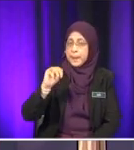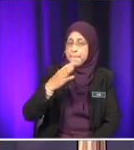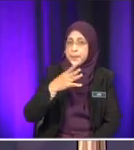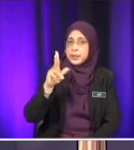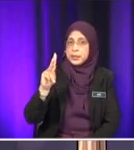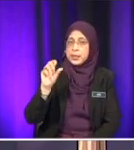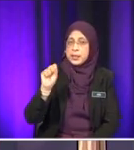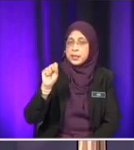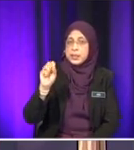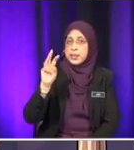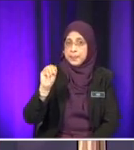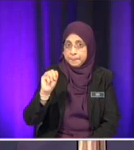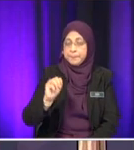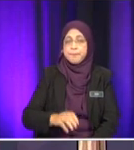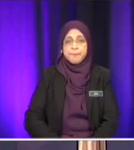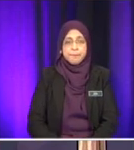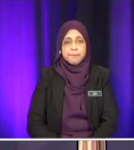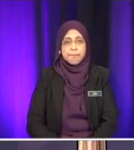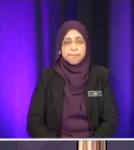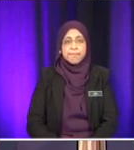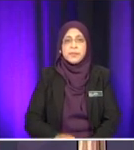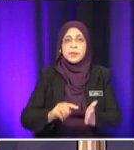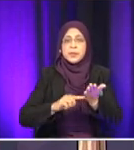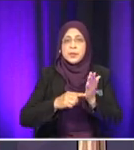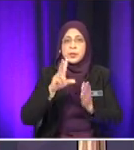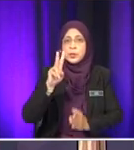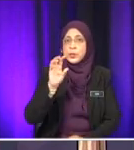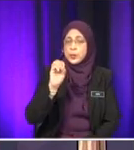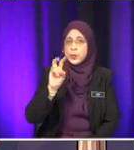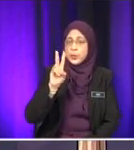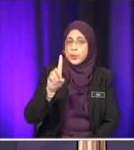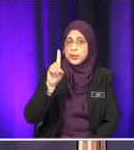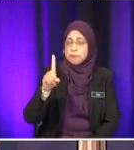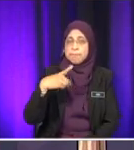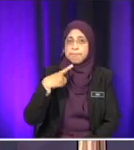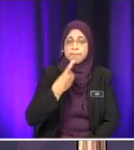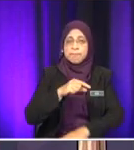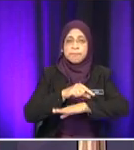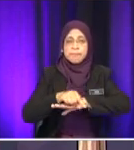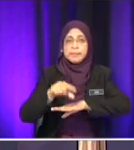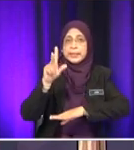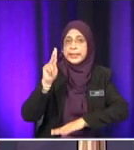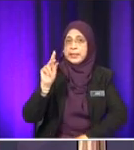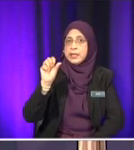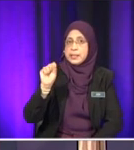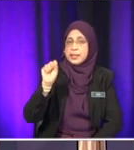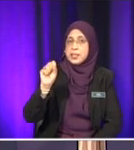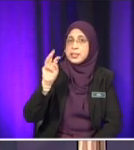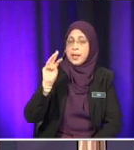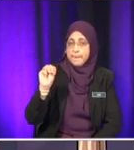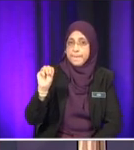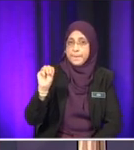kbsm Oke formulir tahun 2021 kita menggunakan qsm Oke